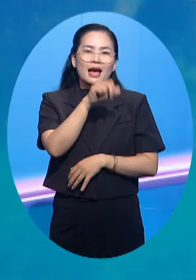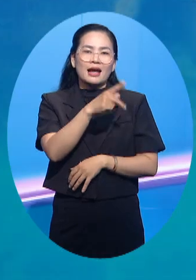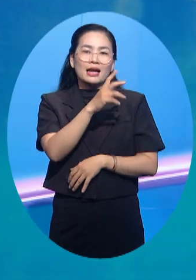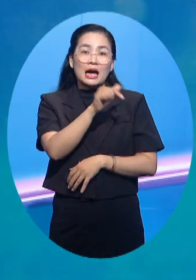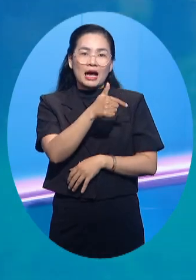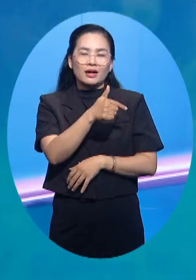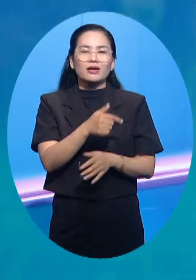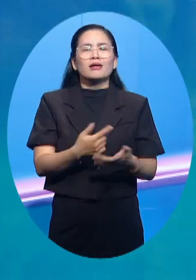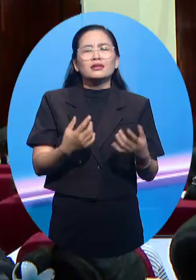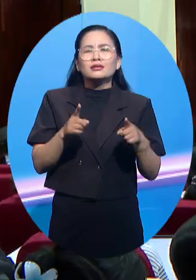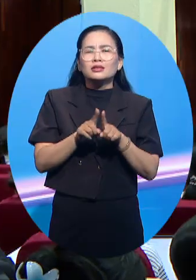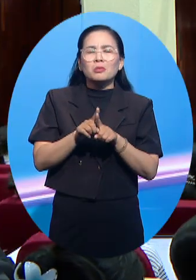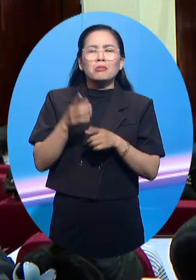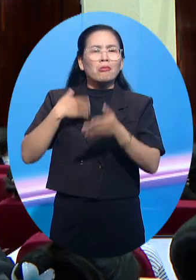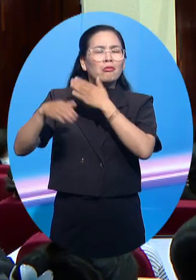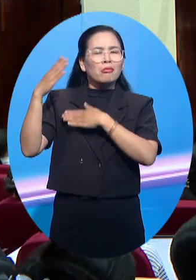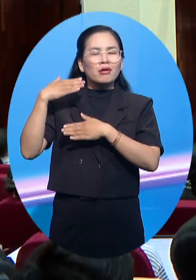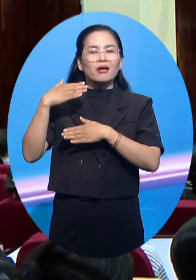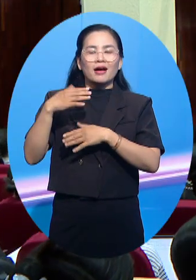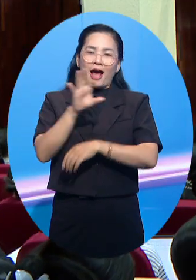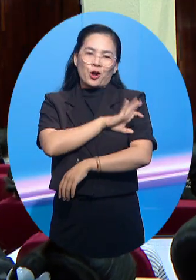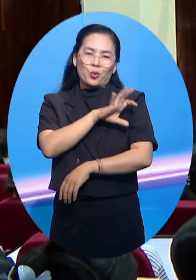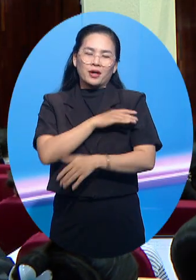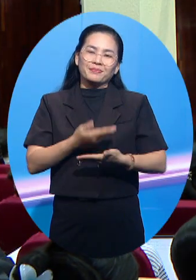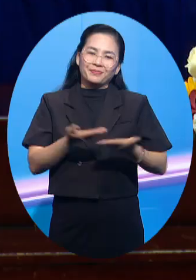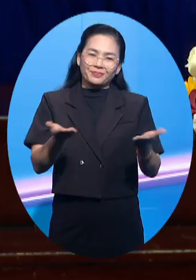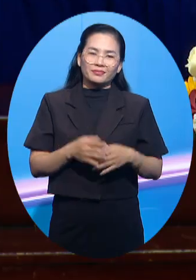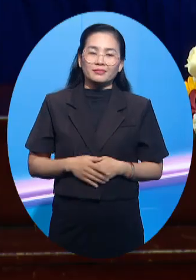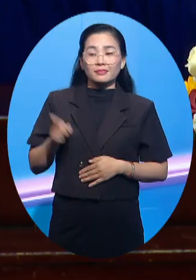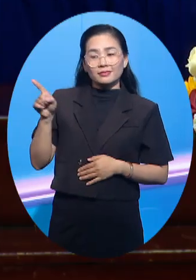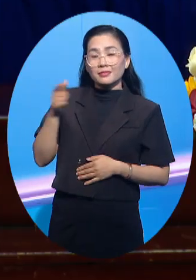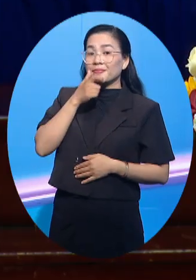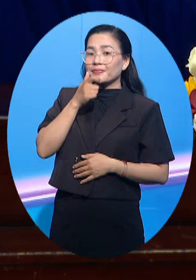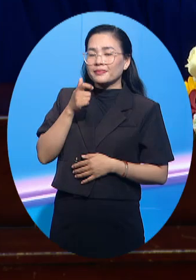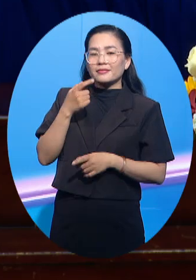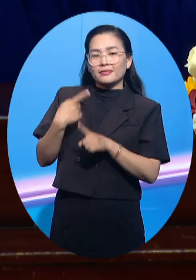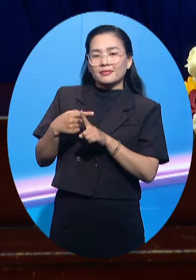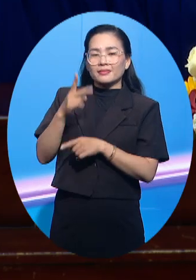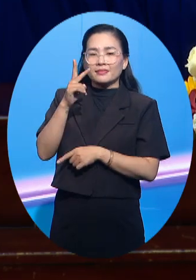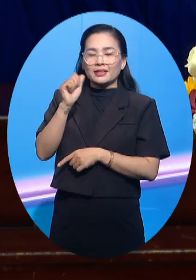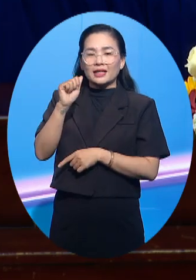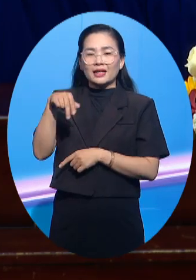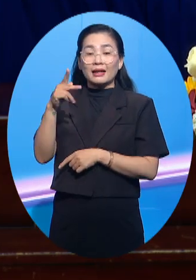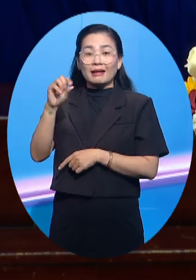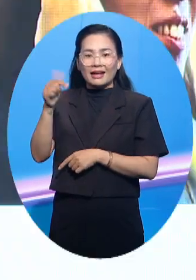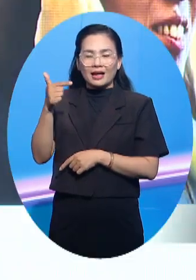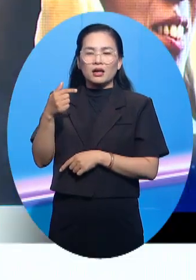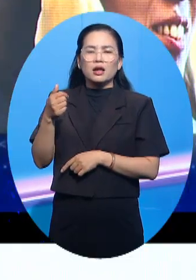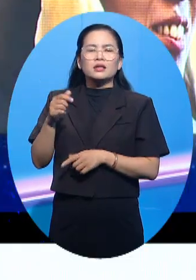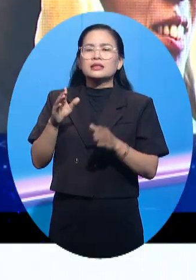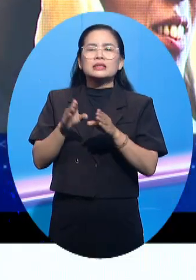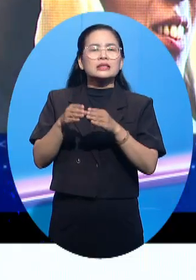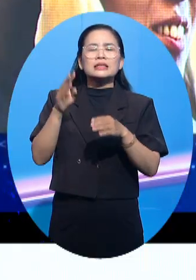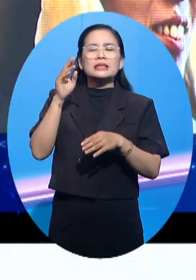kim chi Han Kang là nữa nhà văn Hàn Quốc vừa mới nhận giải Nobel Văn học năm 2024